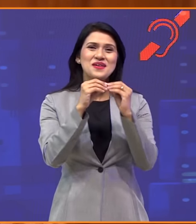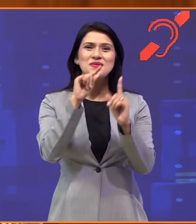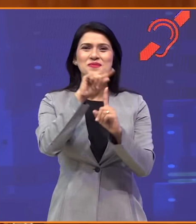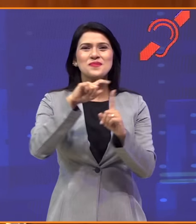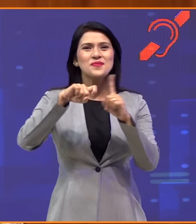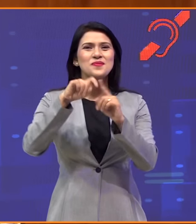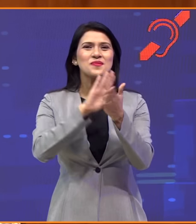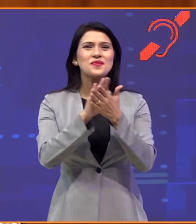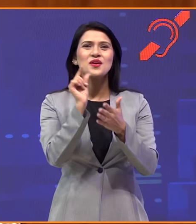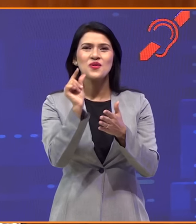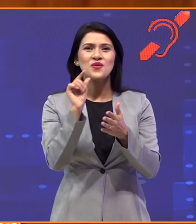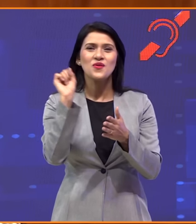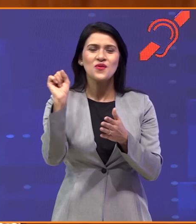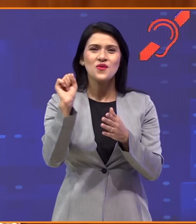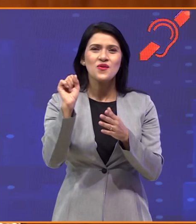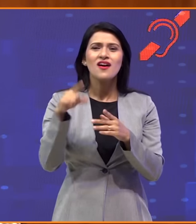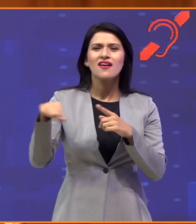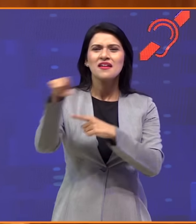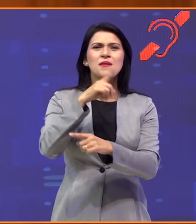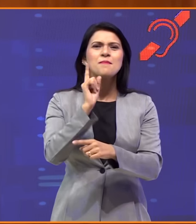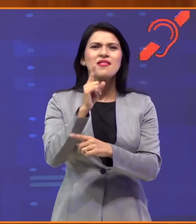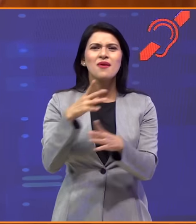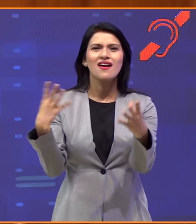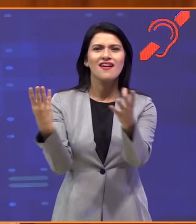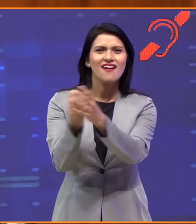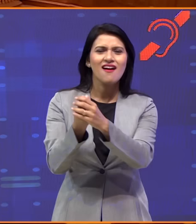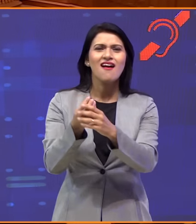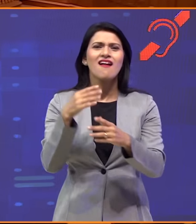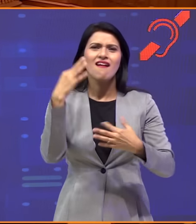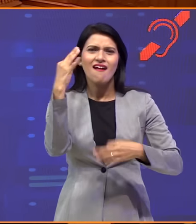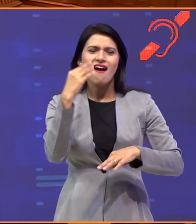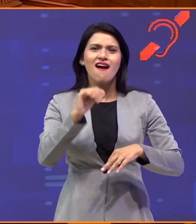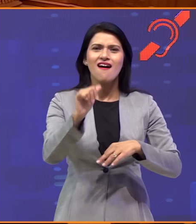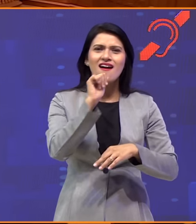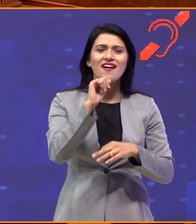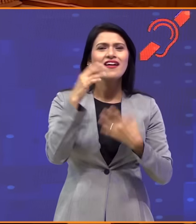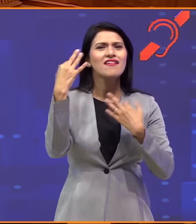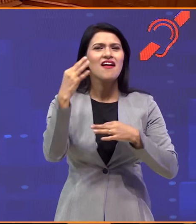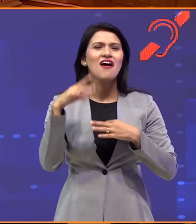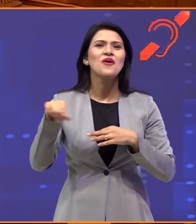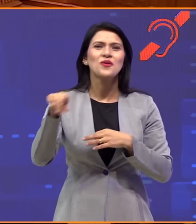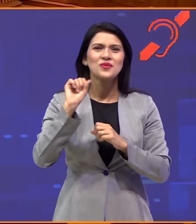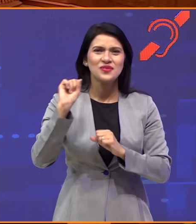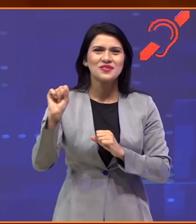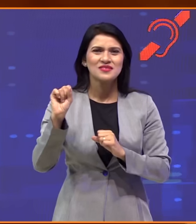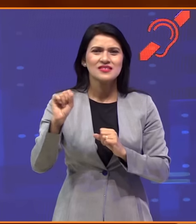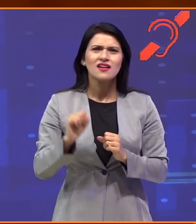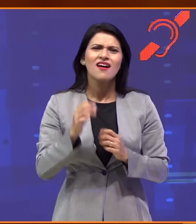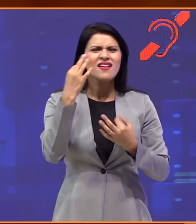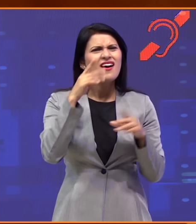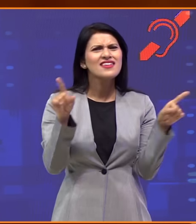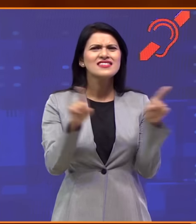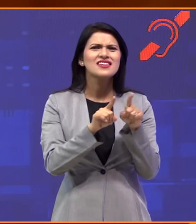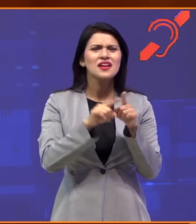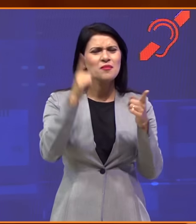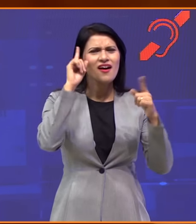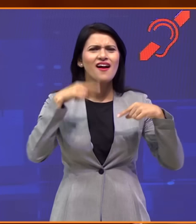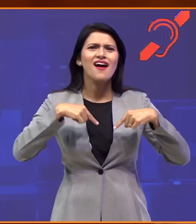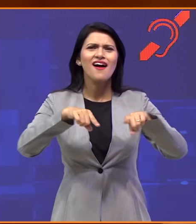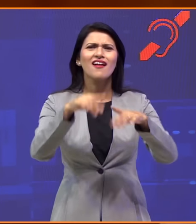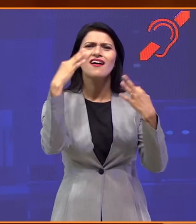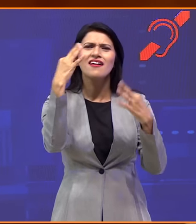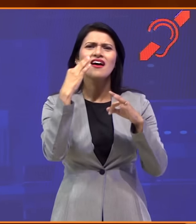के किसी दोस्त की बहन की शादी हो रही है उसमें नाच रहा है सब लोग दारू पिए हुए हैं और सब नाच रहे हैं नाच गाना तो ऐसे ही होता है सड़कों पे